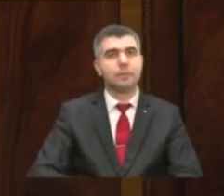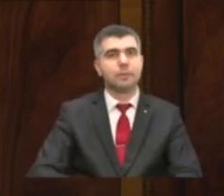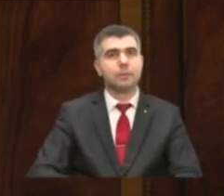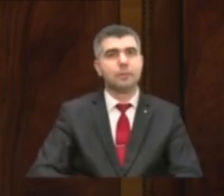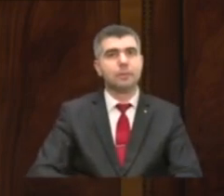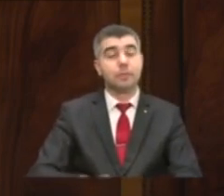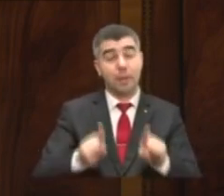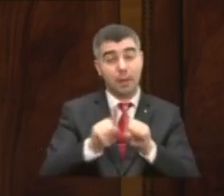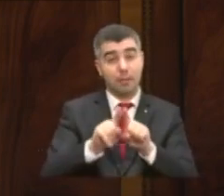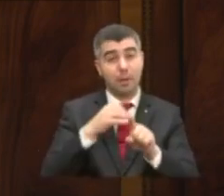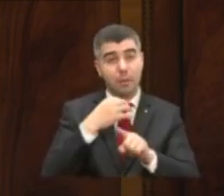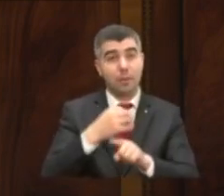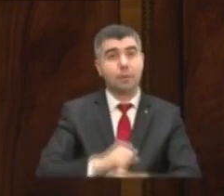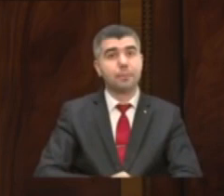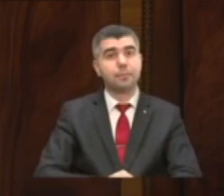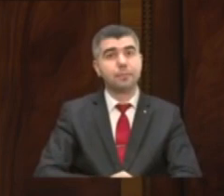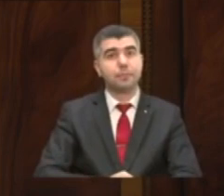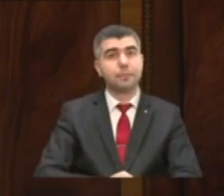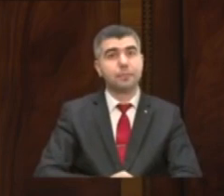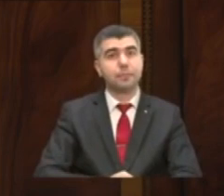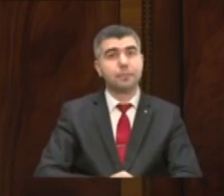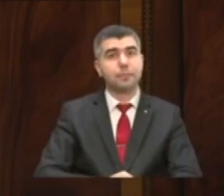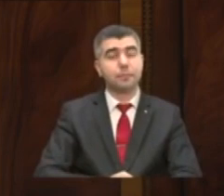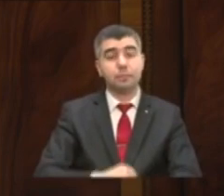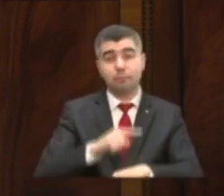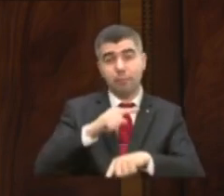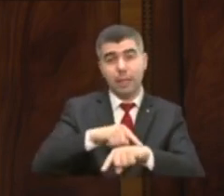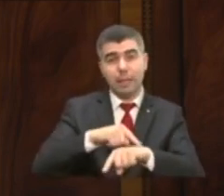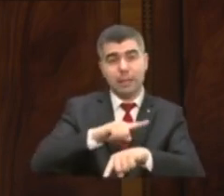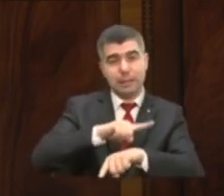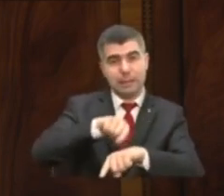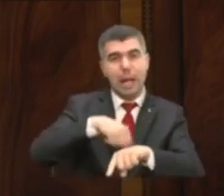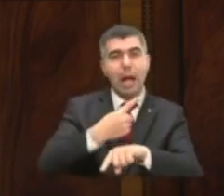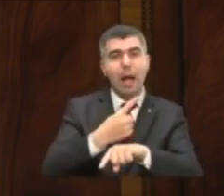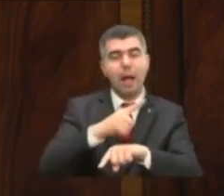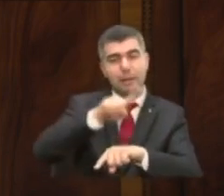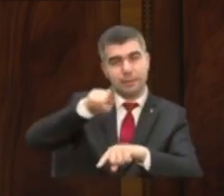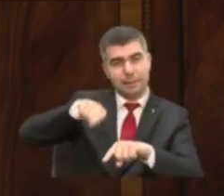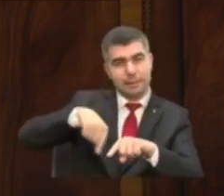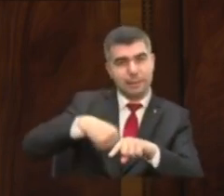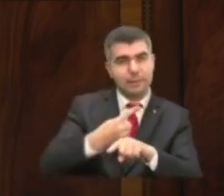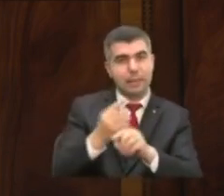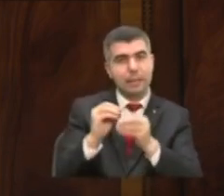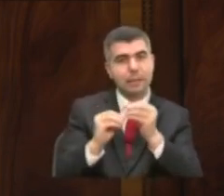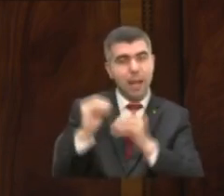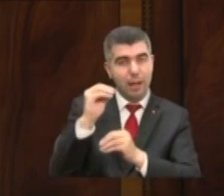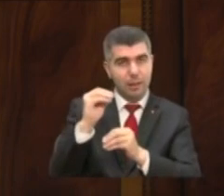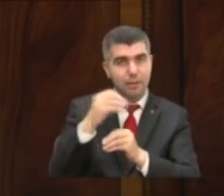هذه القضية ديال التوقيت الصيفي. اولا خصني نشير لواحد